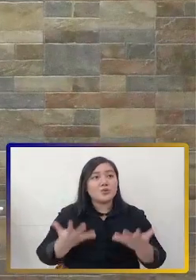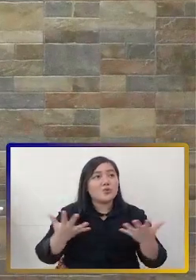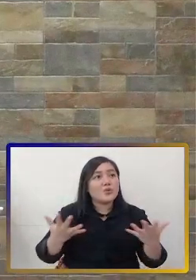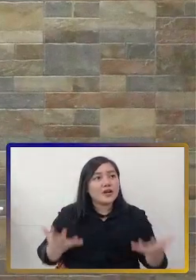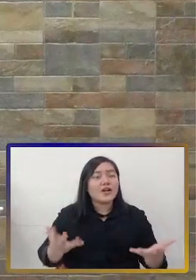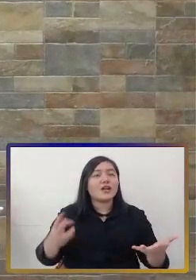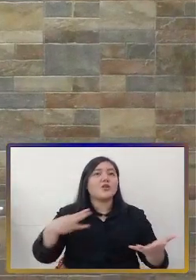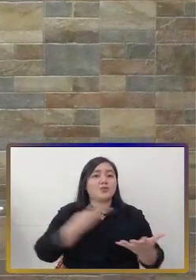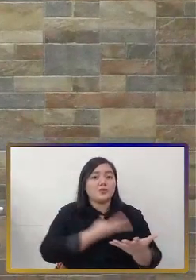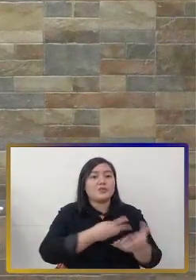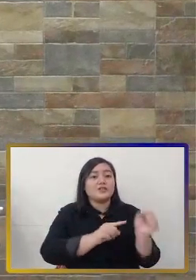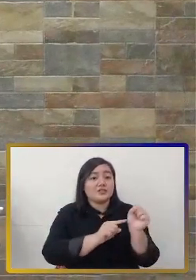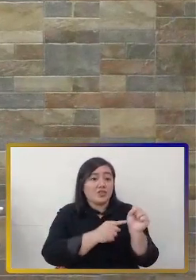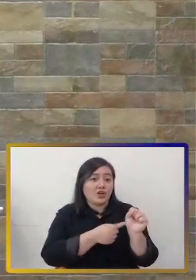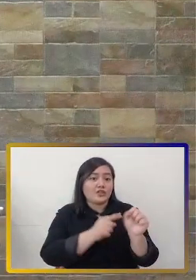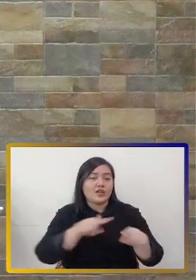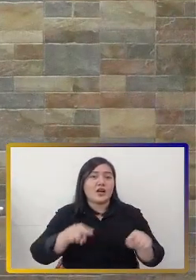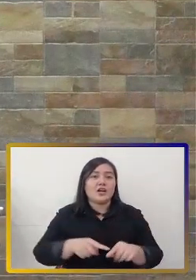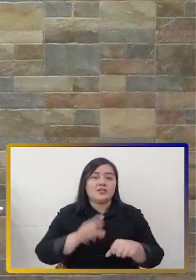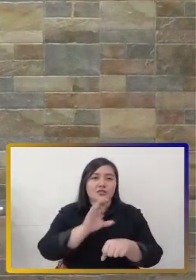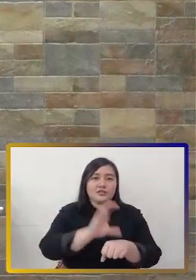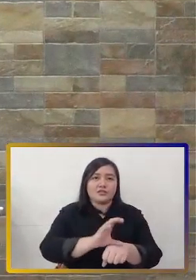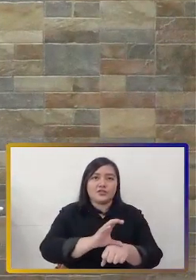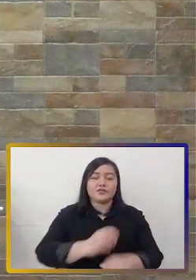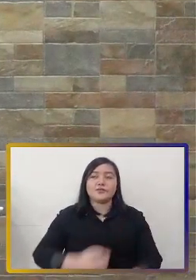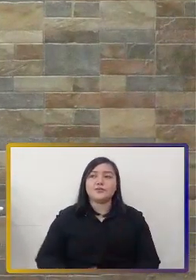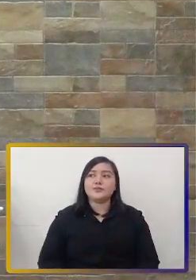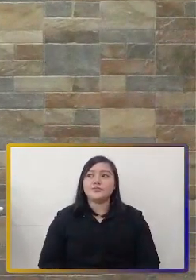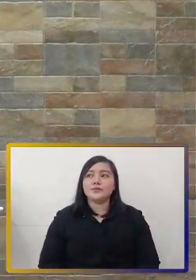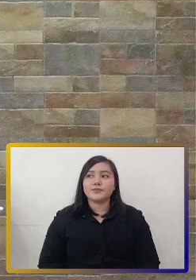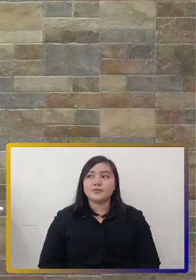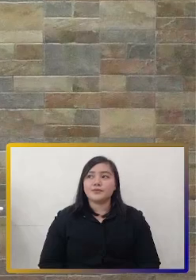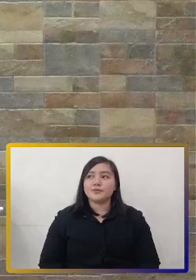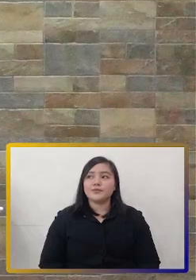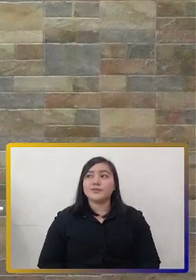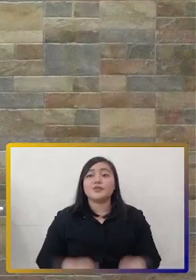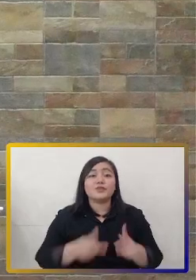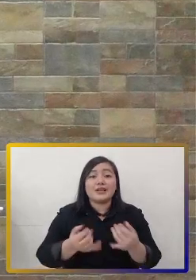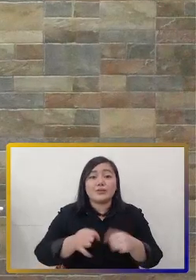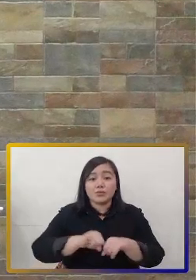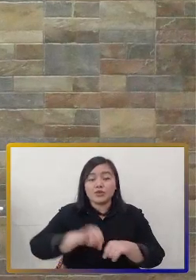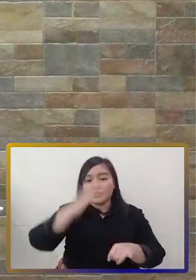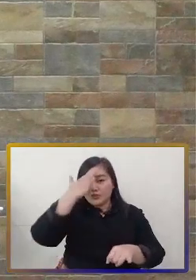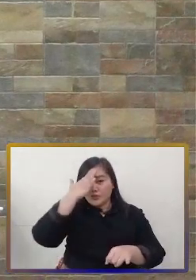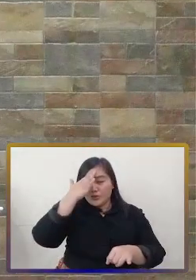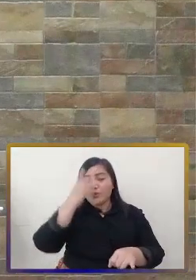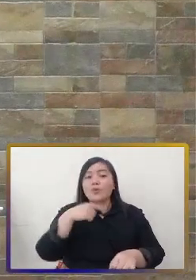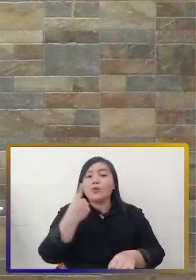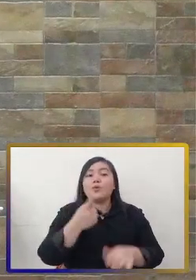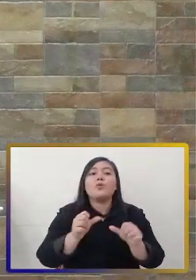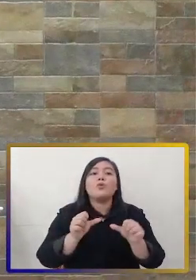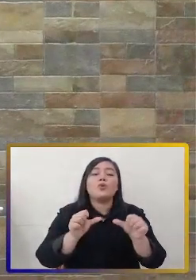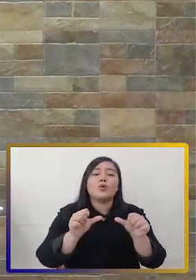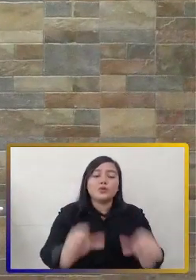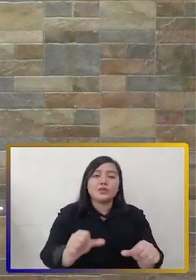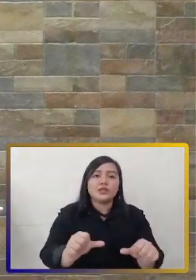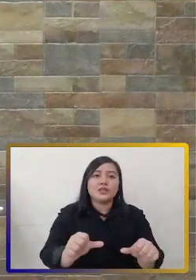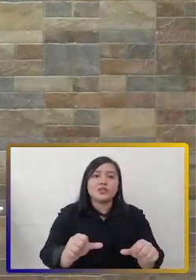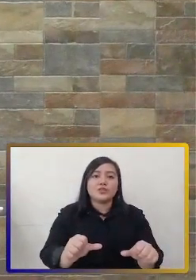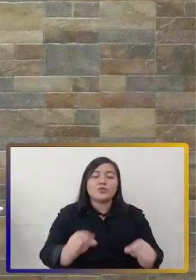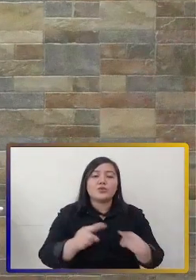may malaking factor, mga kapatid, ay kung sino yung nagpatuloy na itinalaga ng Diyos na mag-lead ng